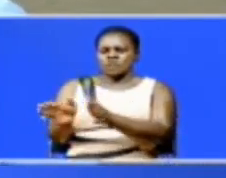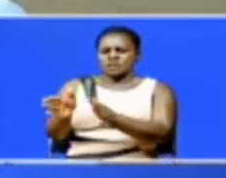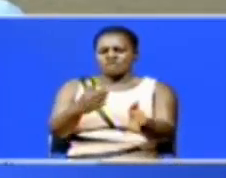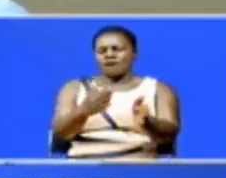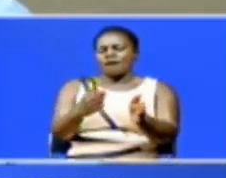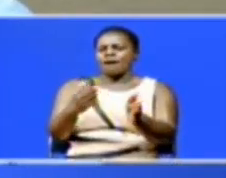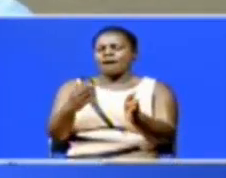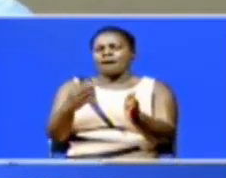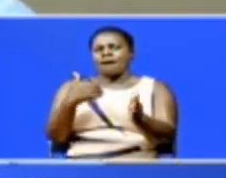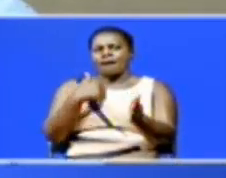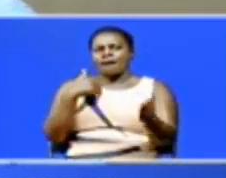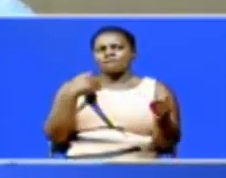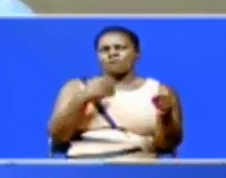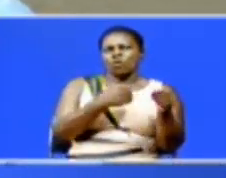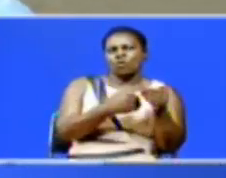We have about